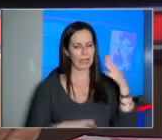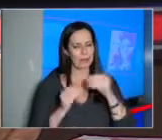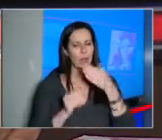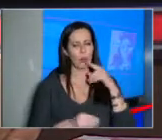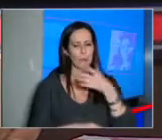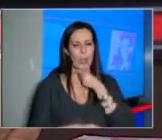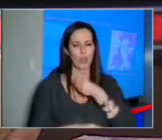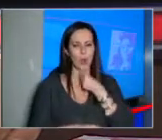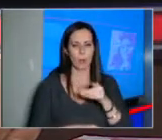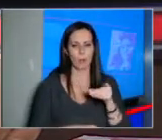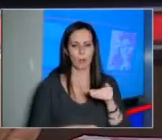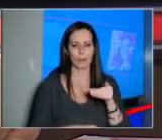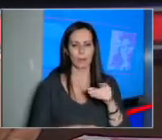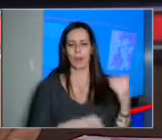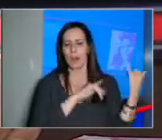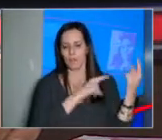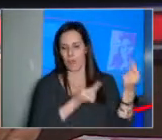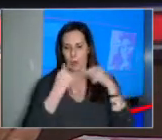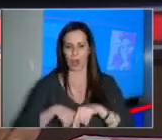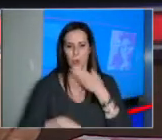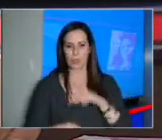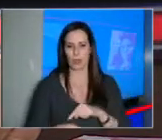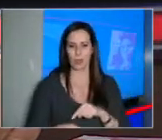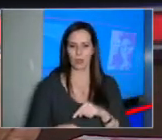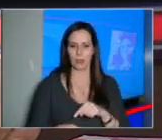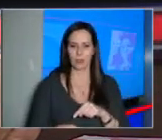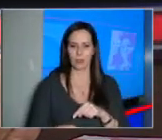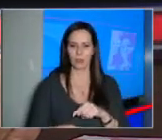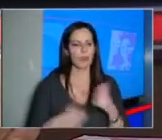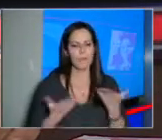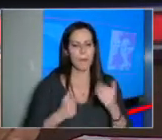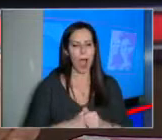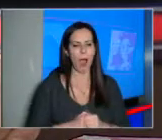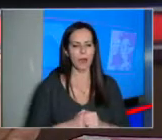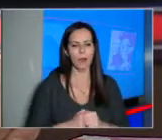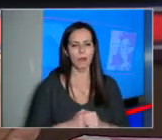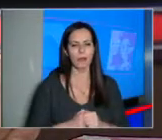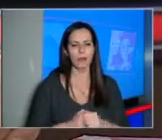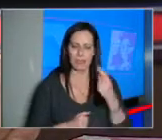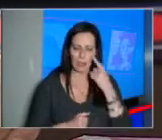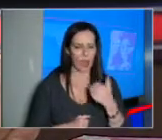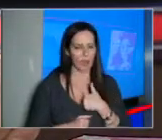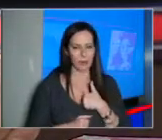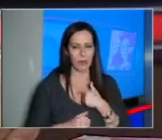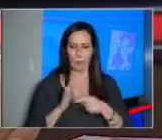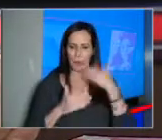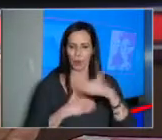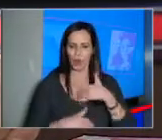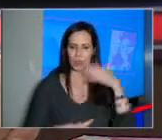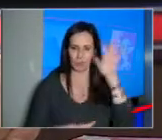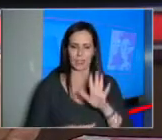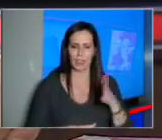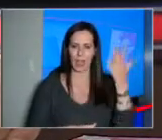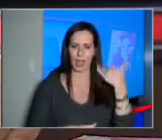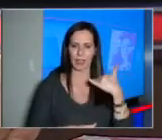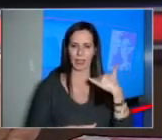היהודים האתיופים, והבאנו אותם ארצה. ומה? תשמע, אני הפעם האחרונה שהייתי בטלוויזיה היה